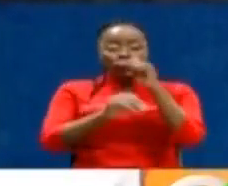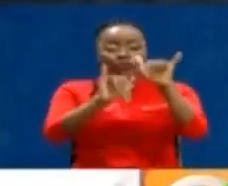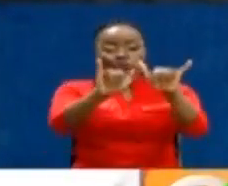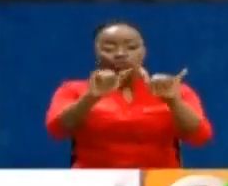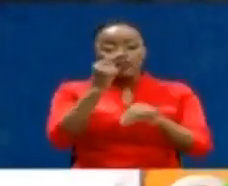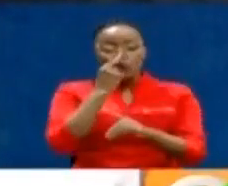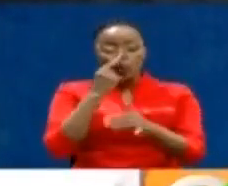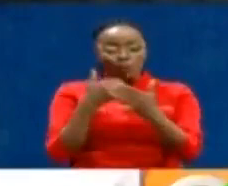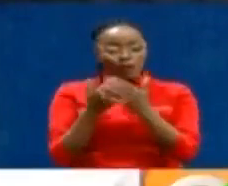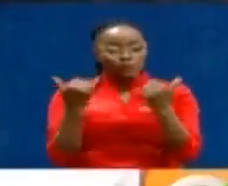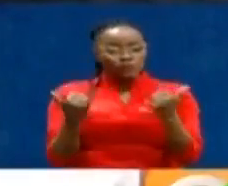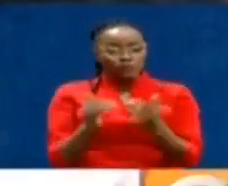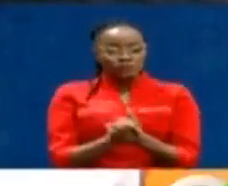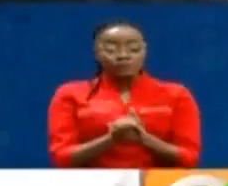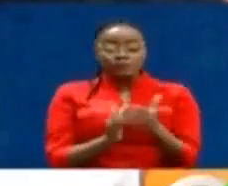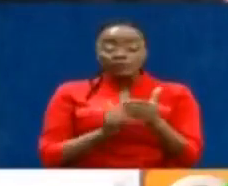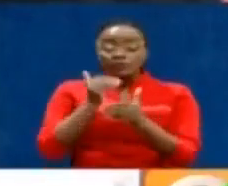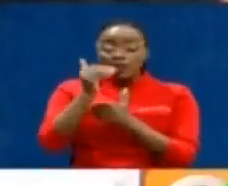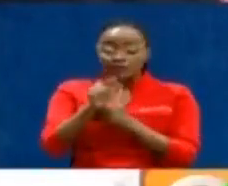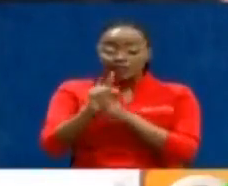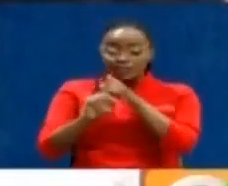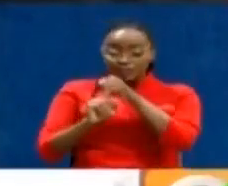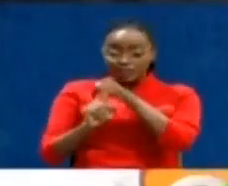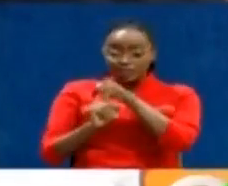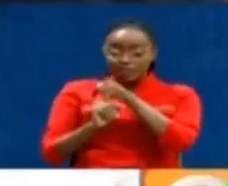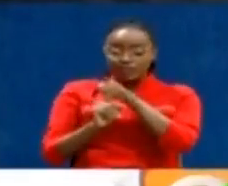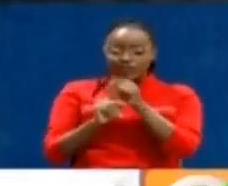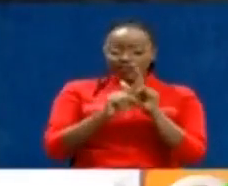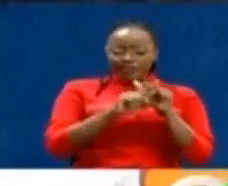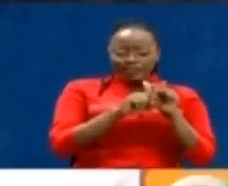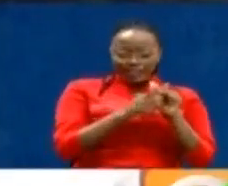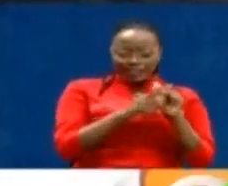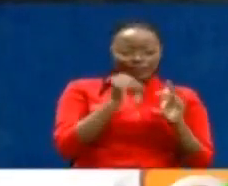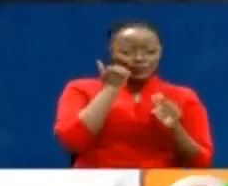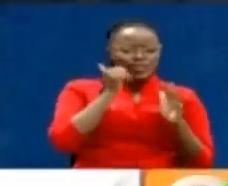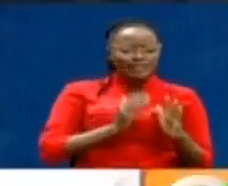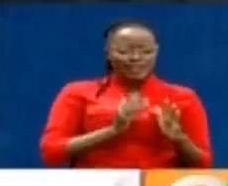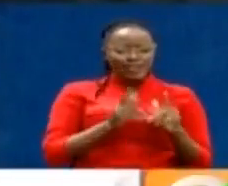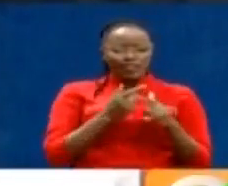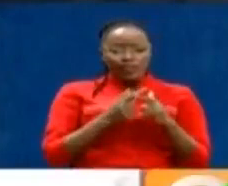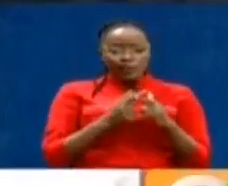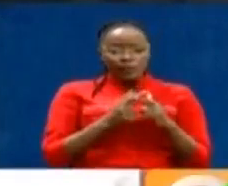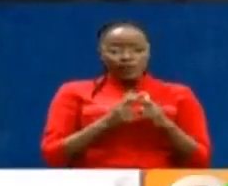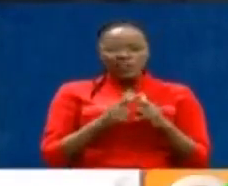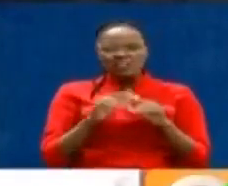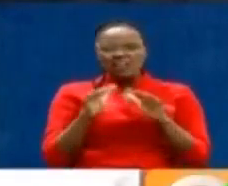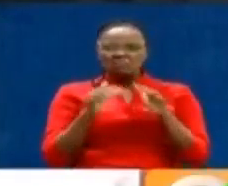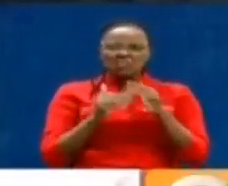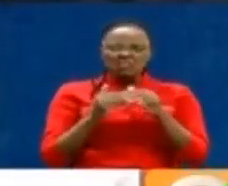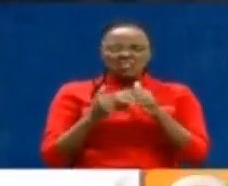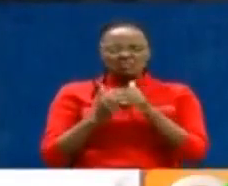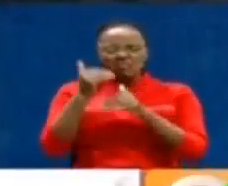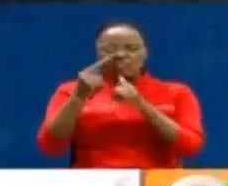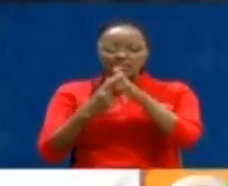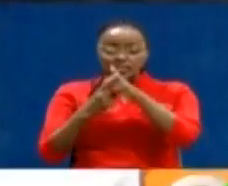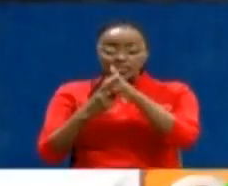majumbani kwa sasa. Baada ya vile 6 vya mwanzo, tulienda kwa majuma kama 6